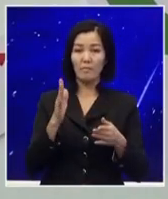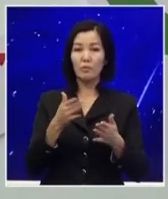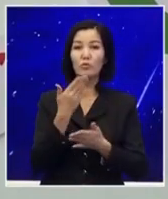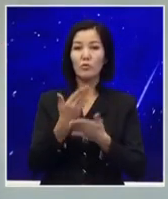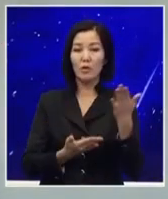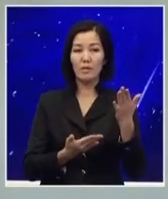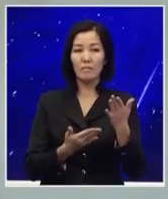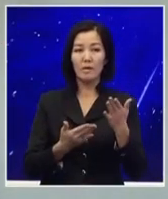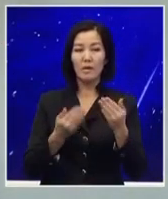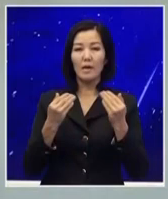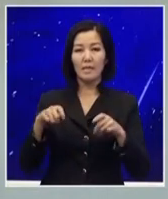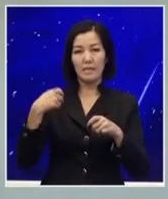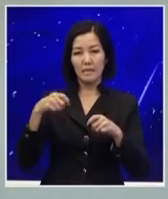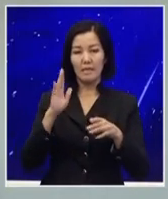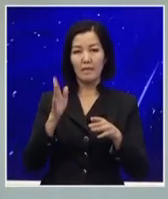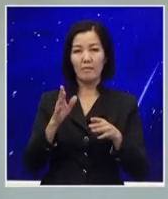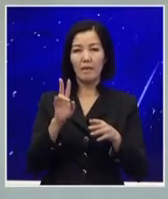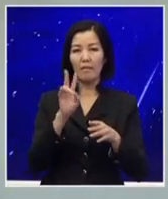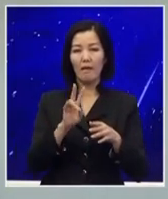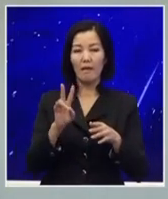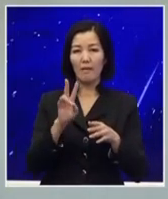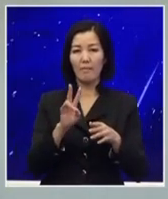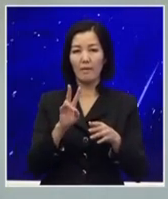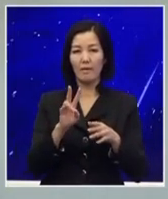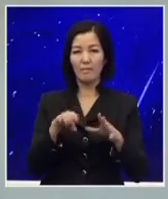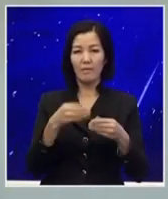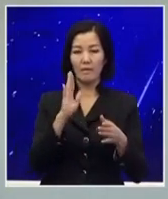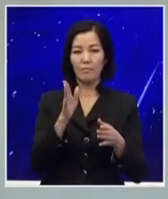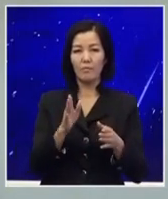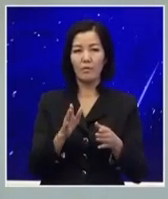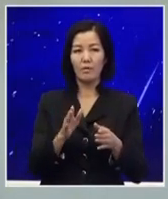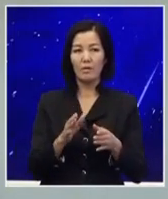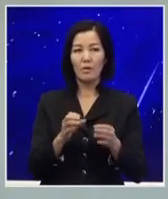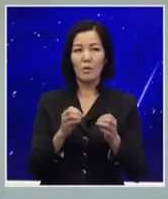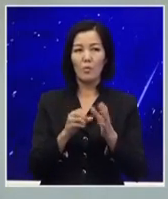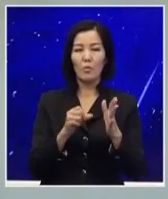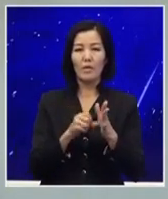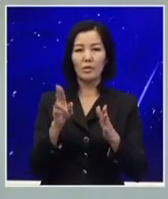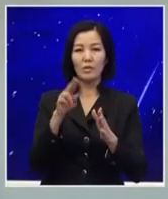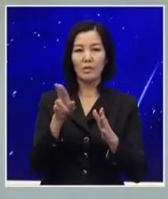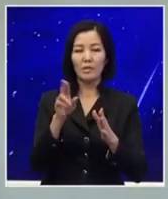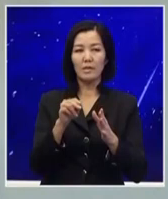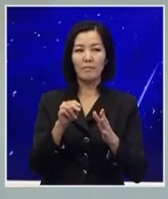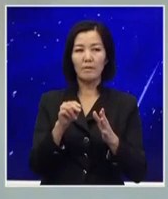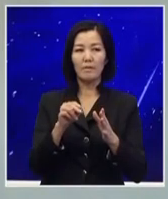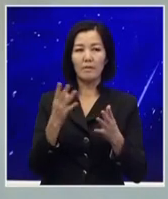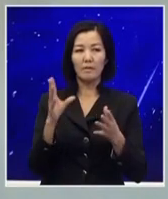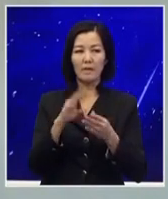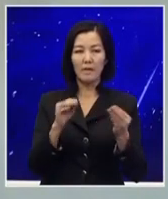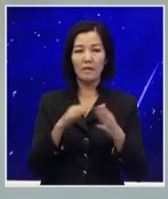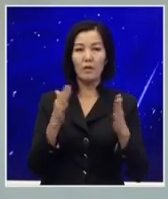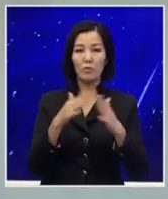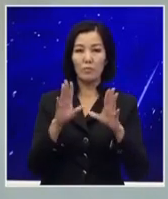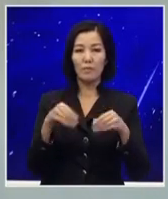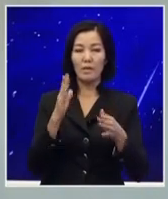сөйтсем тігіліп жатыр деді, бұйырса ноябрьде беріледі деді. 16 декабрьде, то есть тағы да үйлер